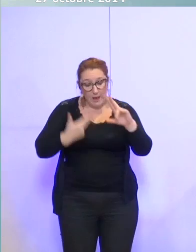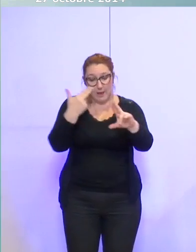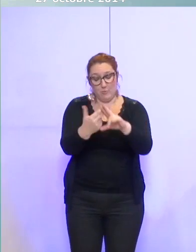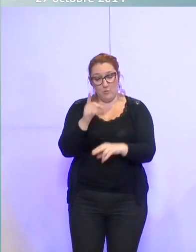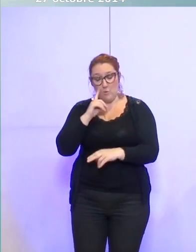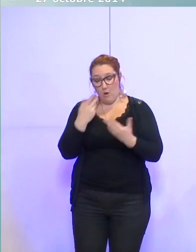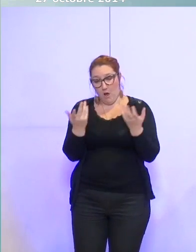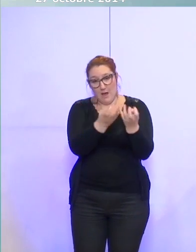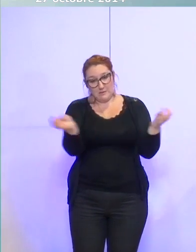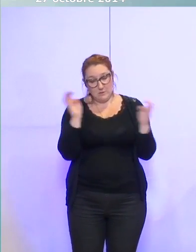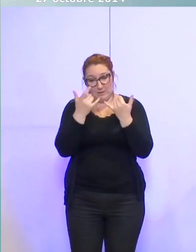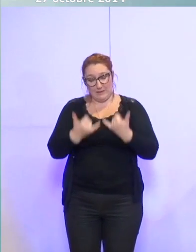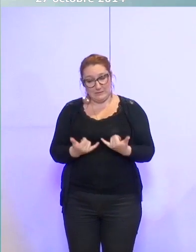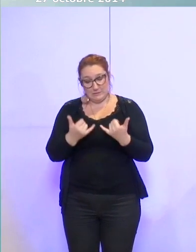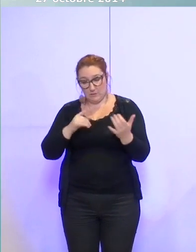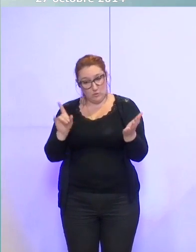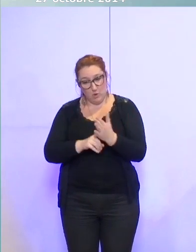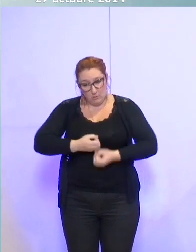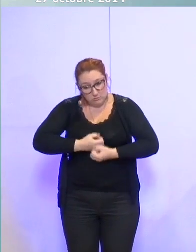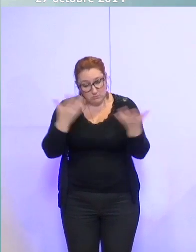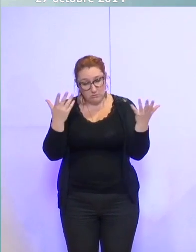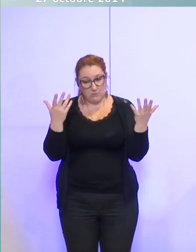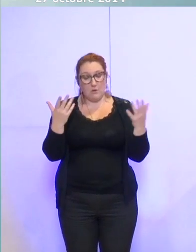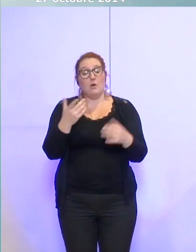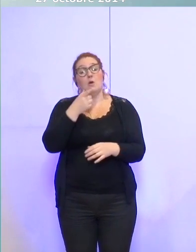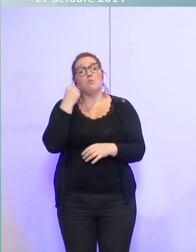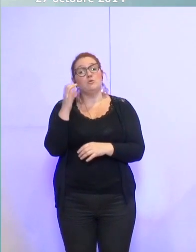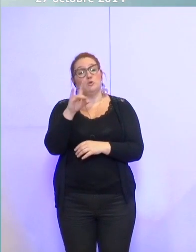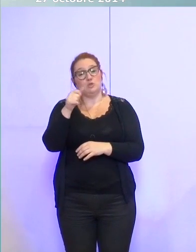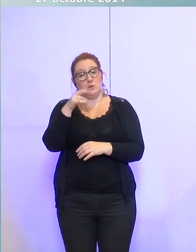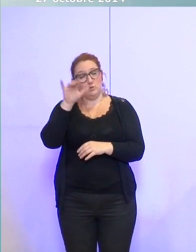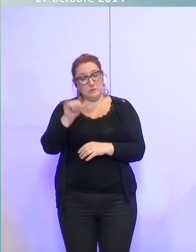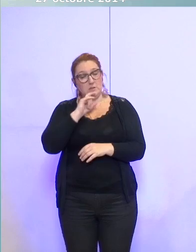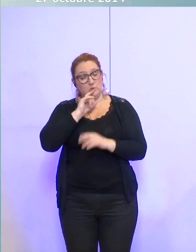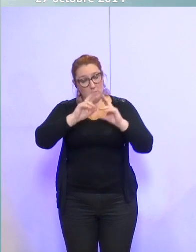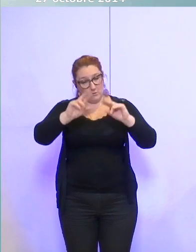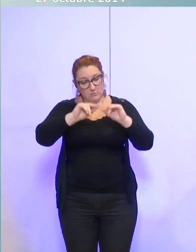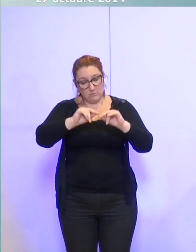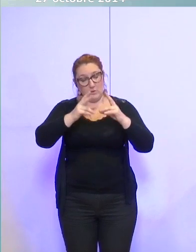Monsieur Chamussy, vous aurez tout l'occasion de vous exprimer tout à l'heure.